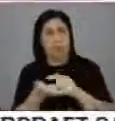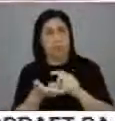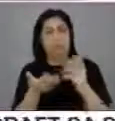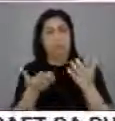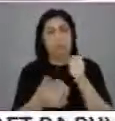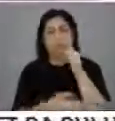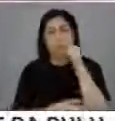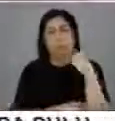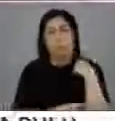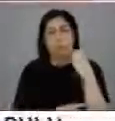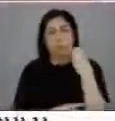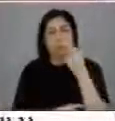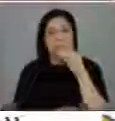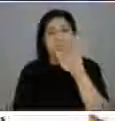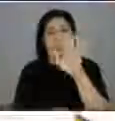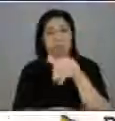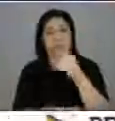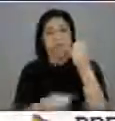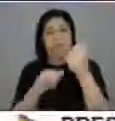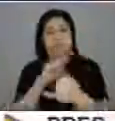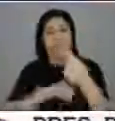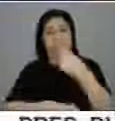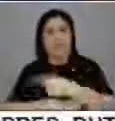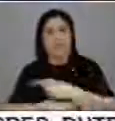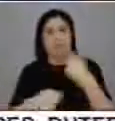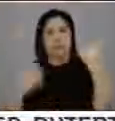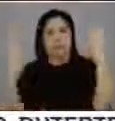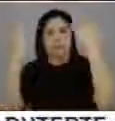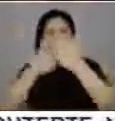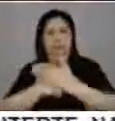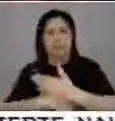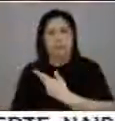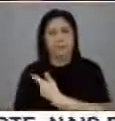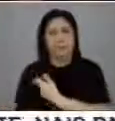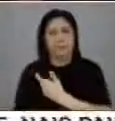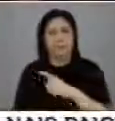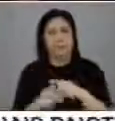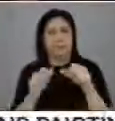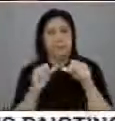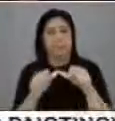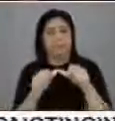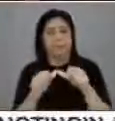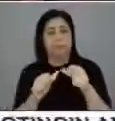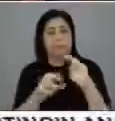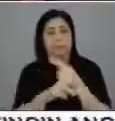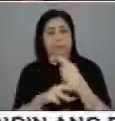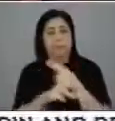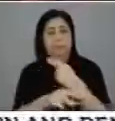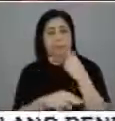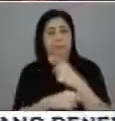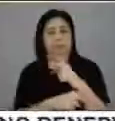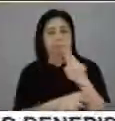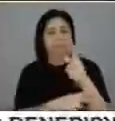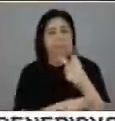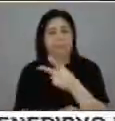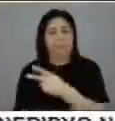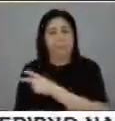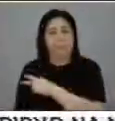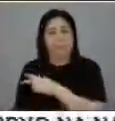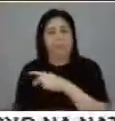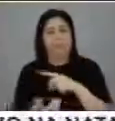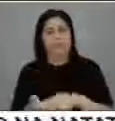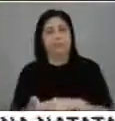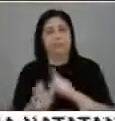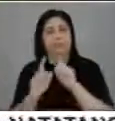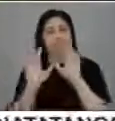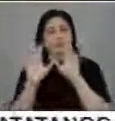po. Ilan sa mga nagpabakuna ay ang service crew ng isang fast food chain at merchandiser ng isang supermarket na pawang galing pa sa duty.